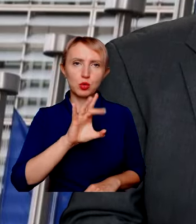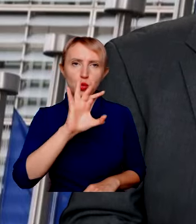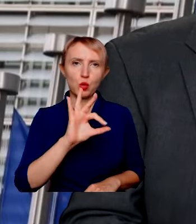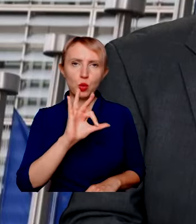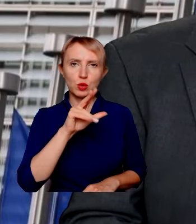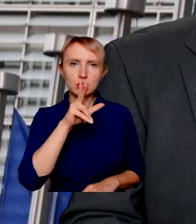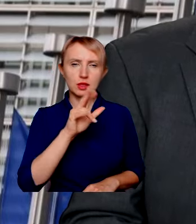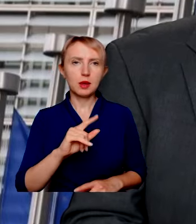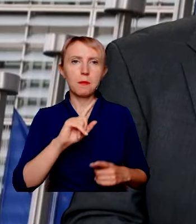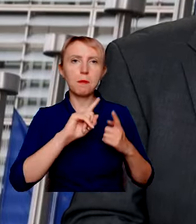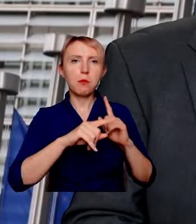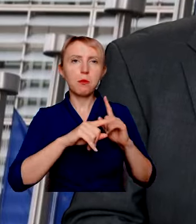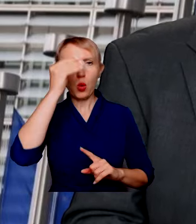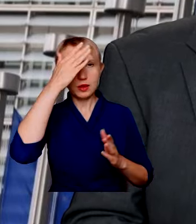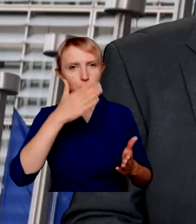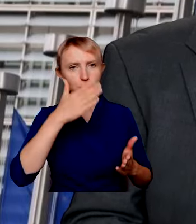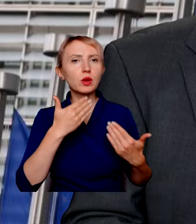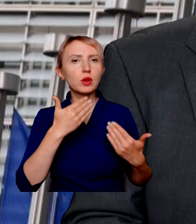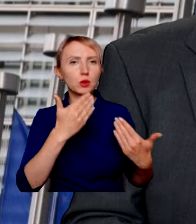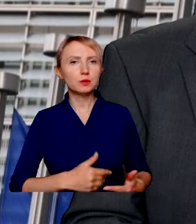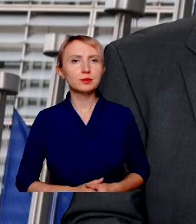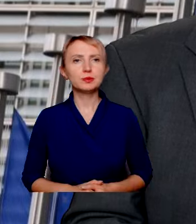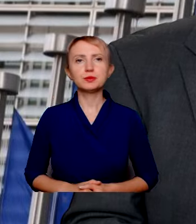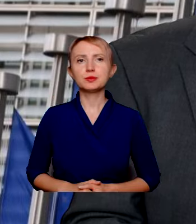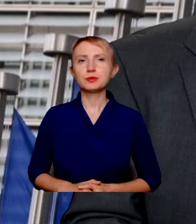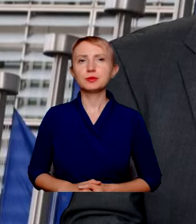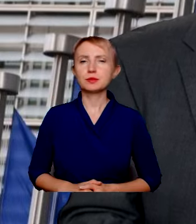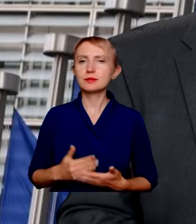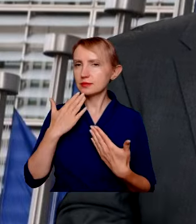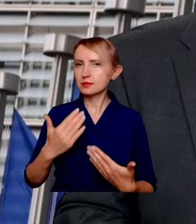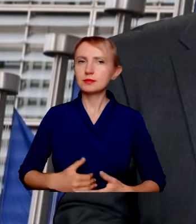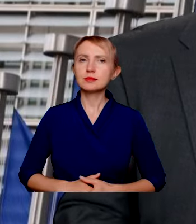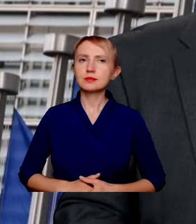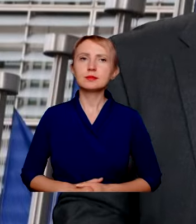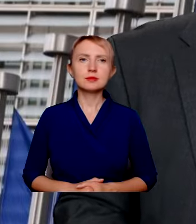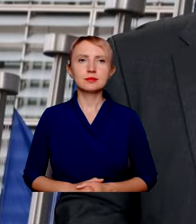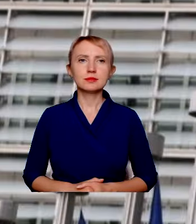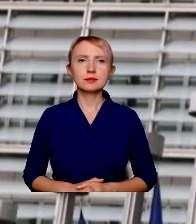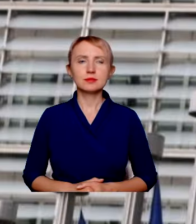politolog. Kłaniam się, panie profesorze, miłego popołudnia życzę. Dziękuję, do widzenia. Dziękuję bardzo. Jest z nami pan profesor.